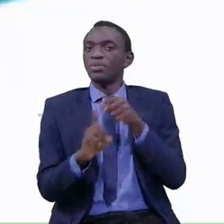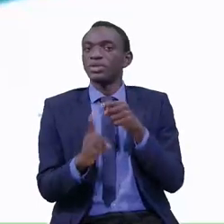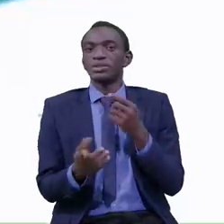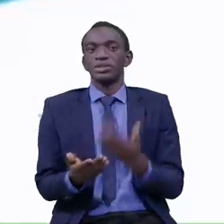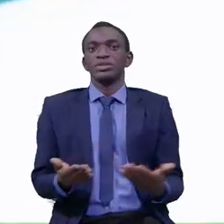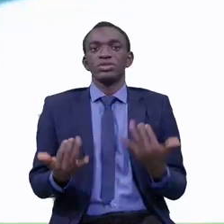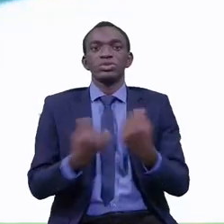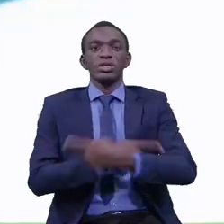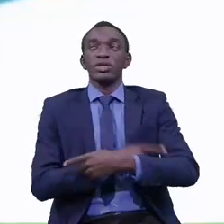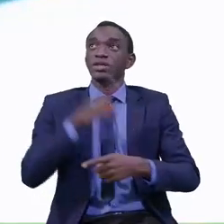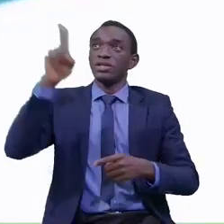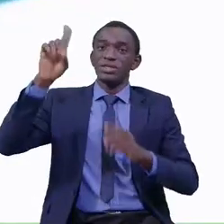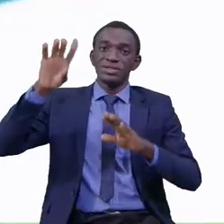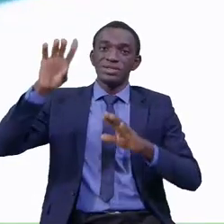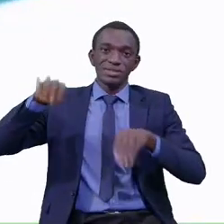Il donne,